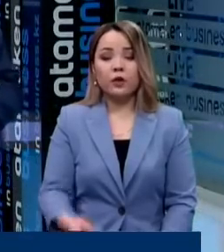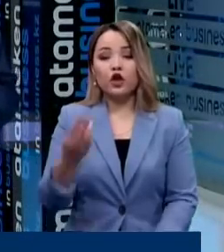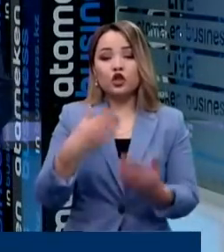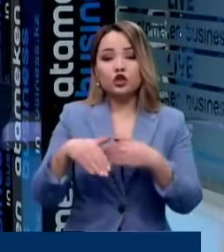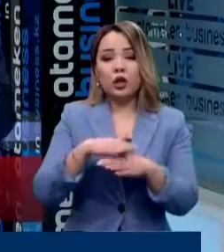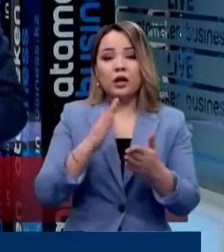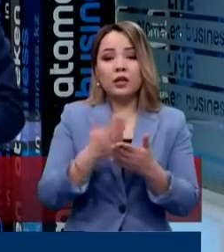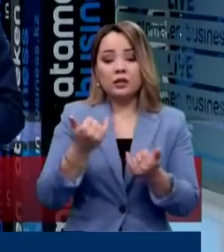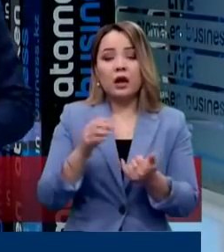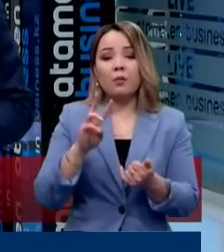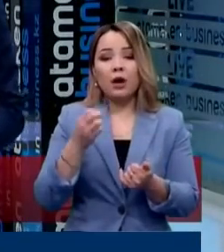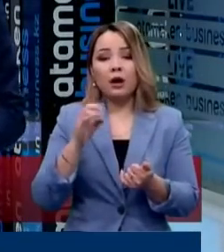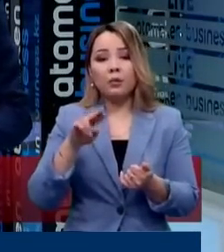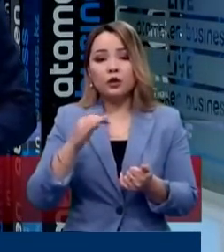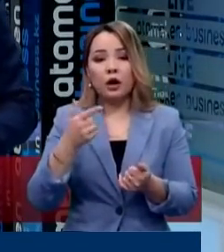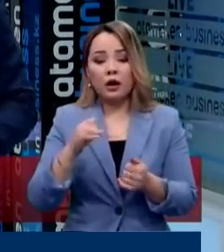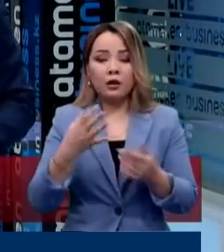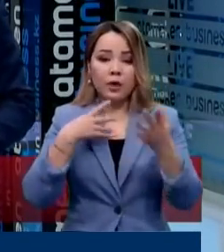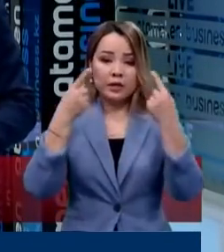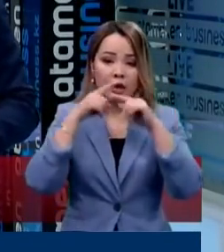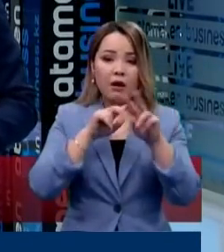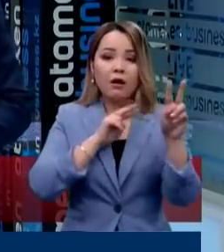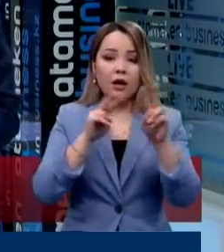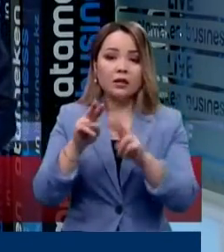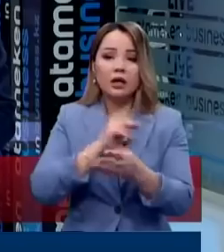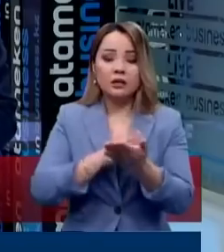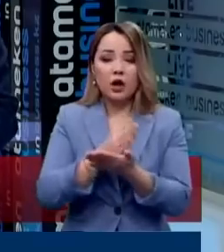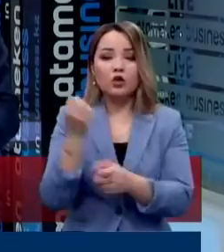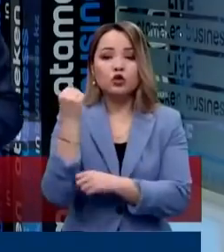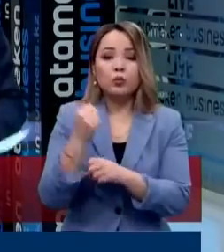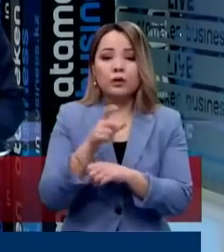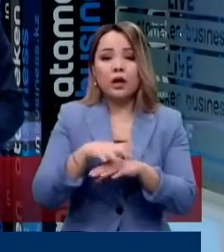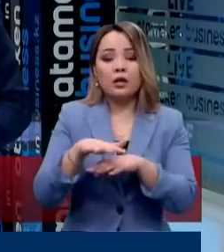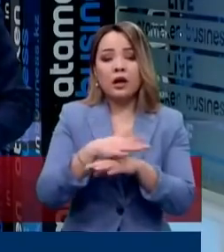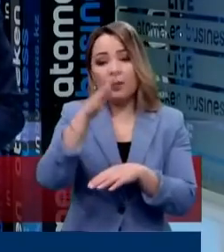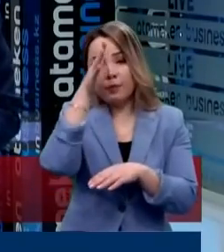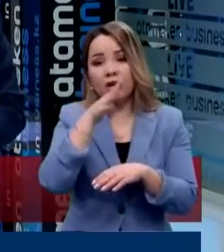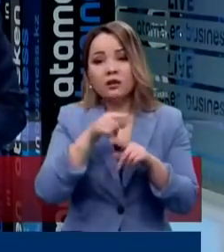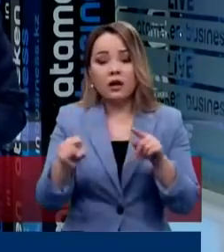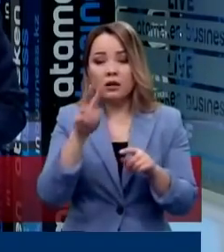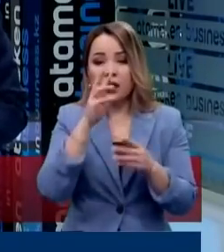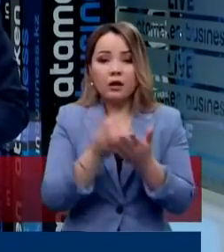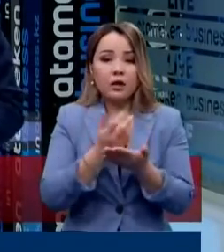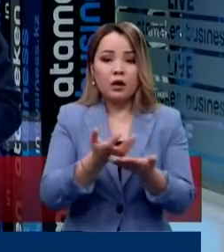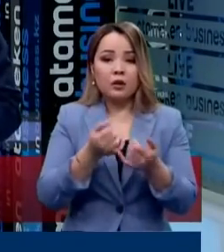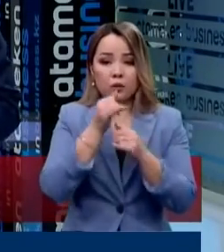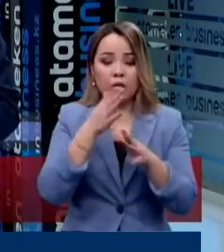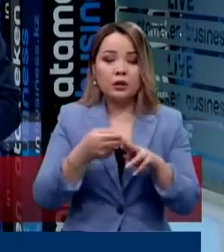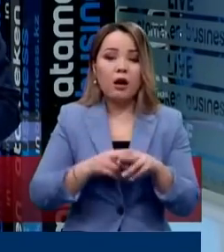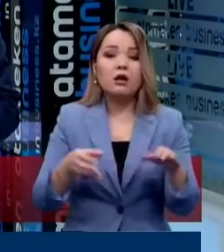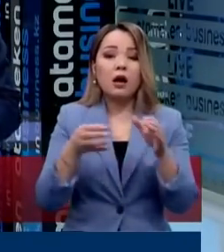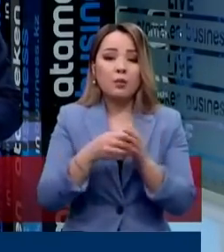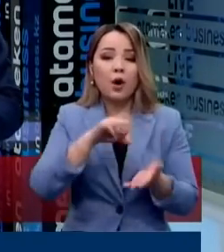Шығыстағы омба Майқапшағай тас жолындағы техникалық қадағалау қызметінің жұмысшылары соңғы 5 ай бойы жалақы алмаған. Компания өкілдері